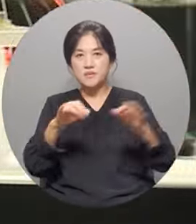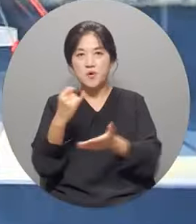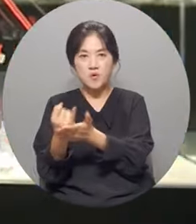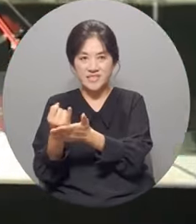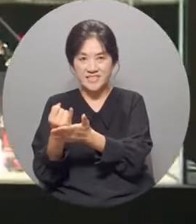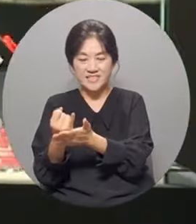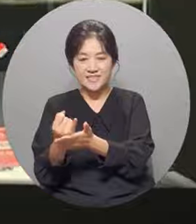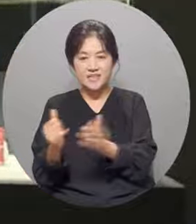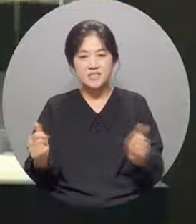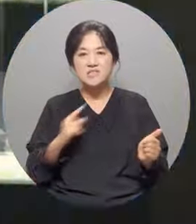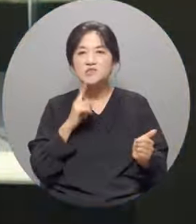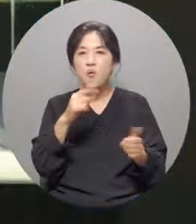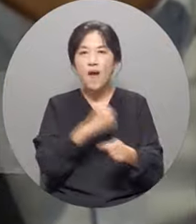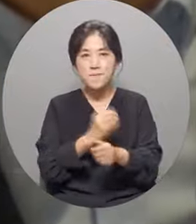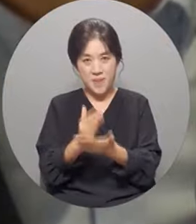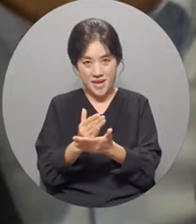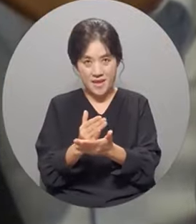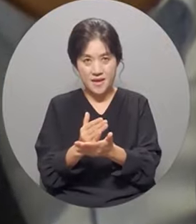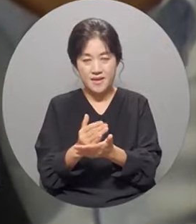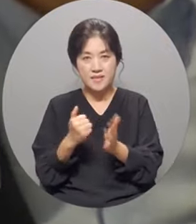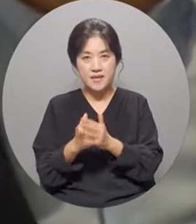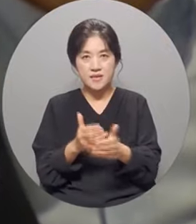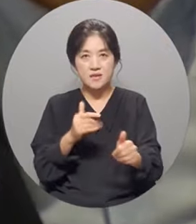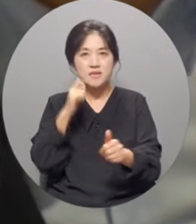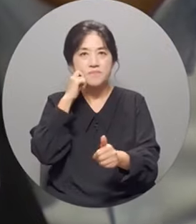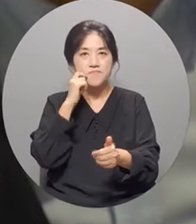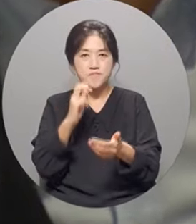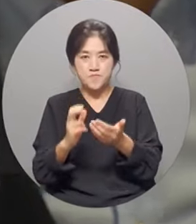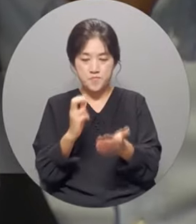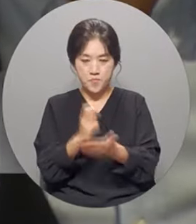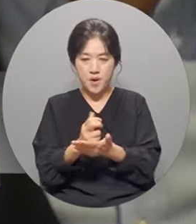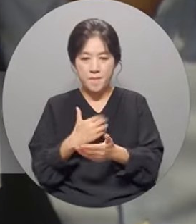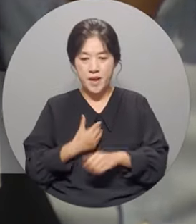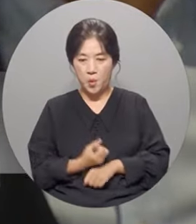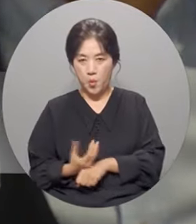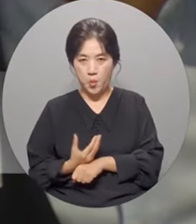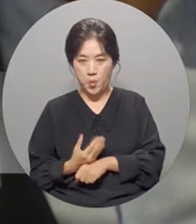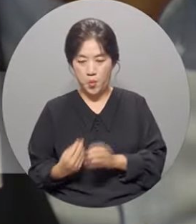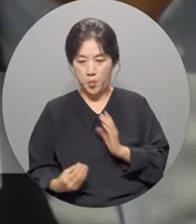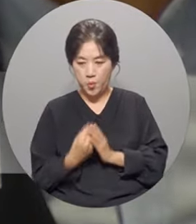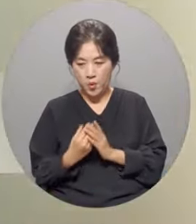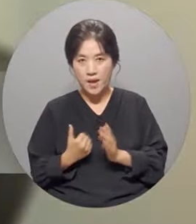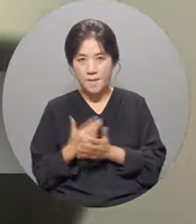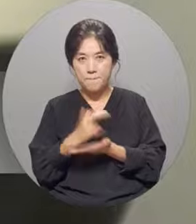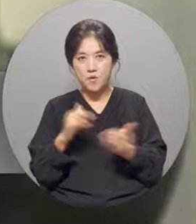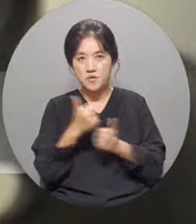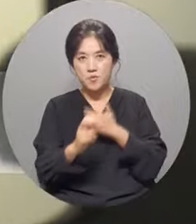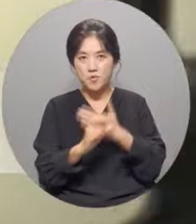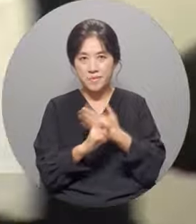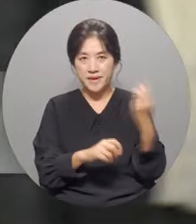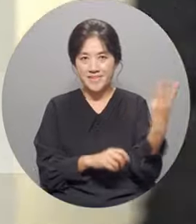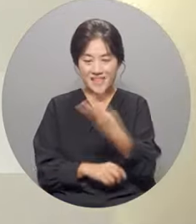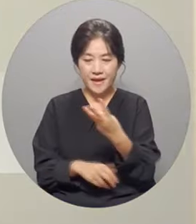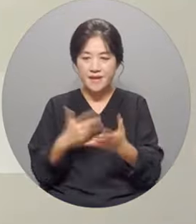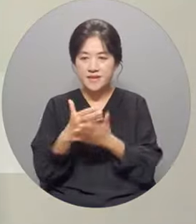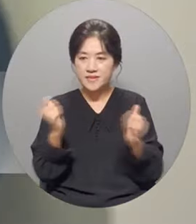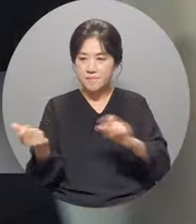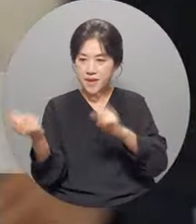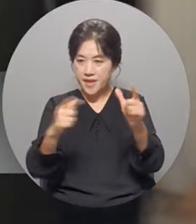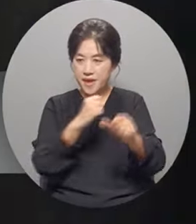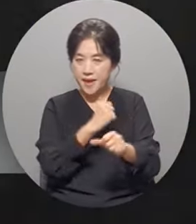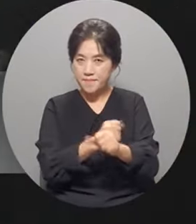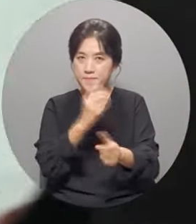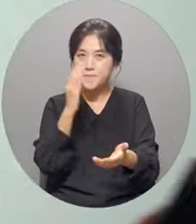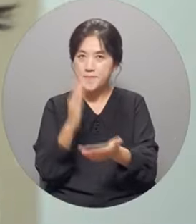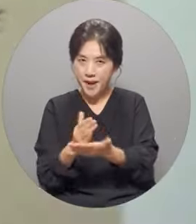대한 기소 여부입니다. 청탁금지법, 알선수재, 변호사법 위반 혐의로 김 여사를 재판에 넘기는 게